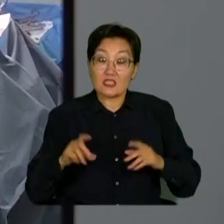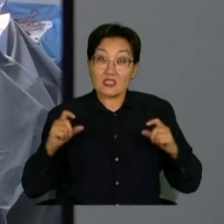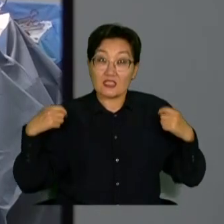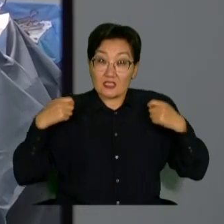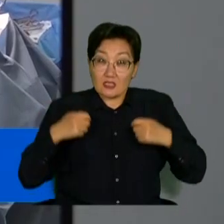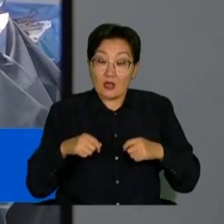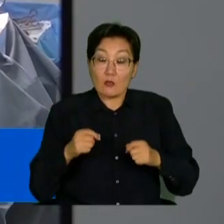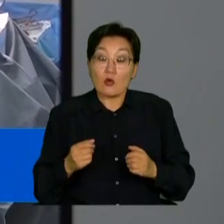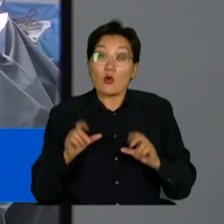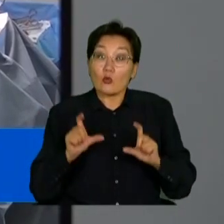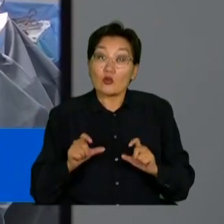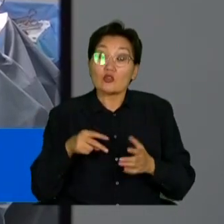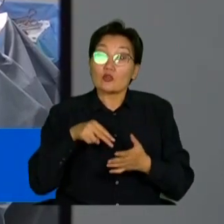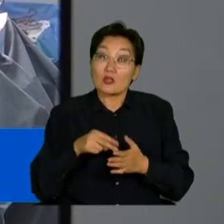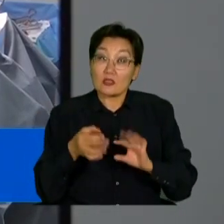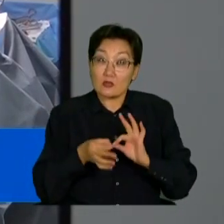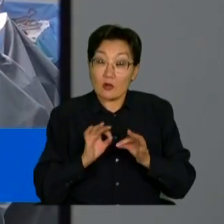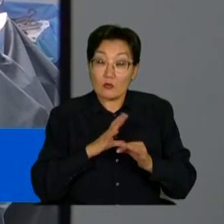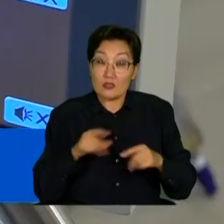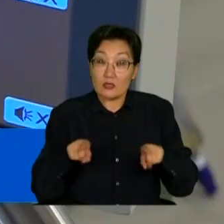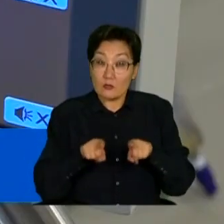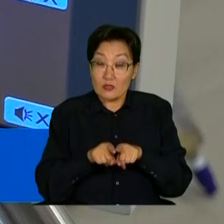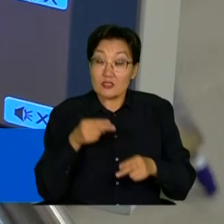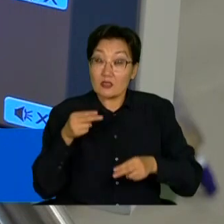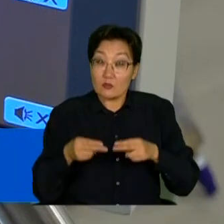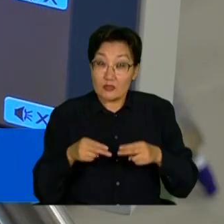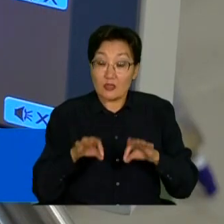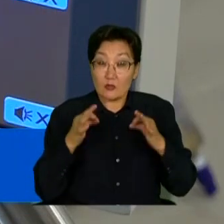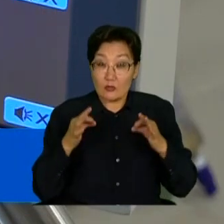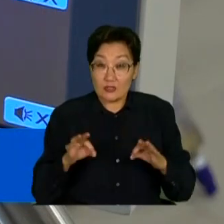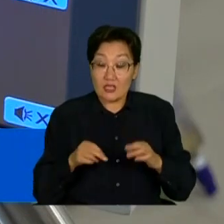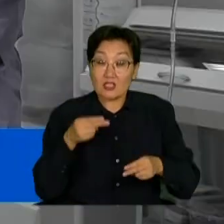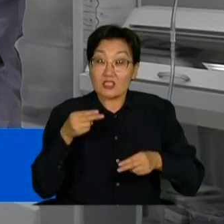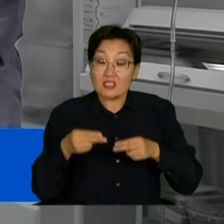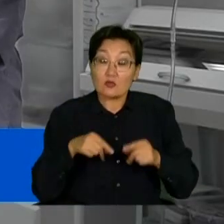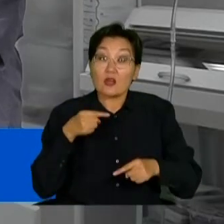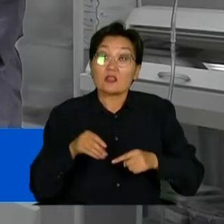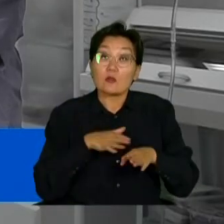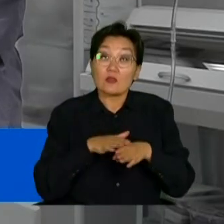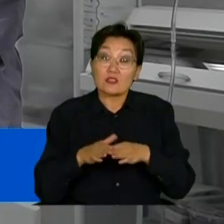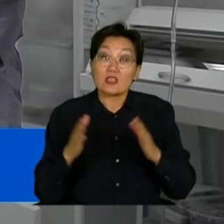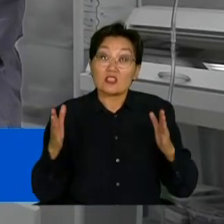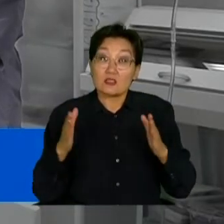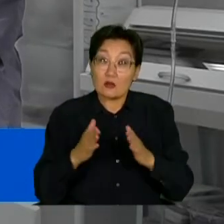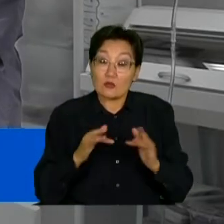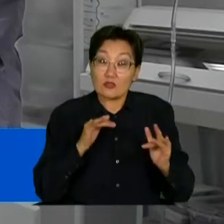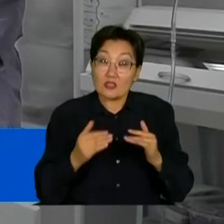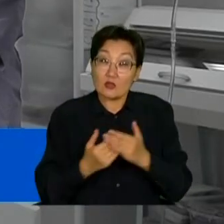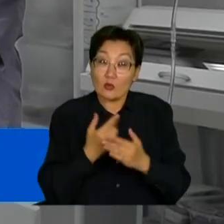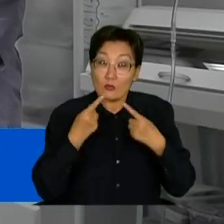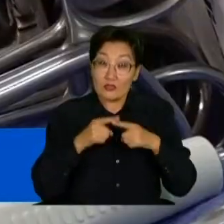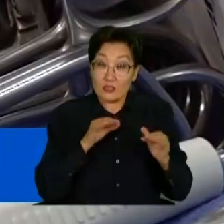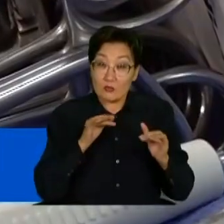екен. Осы уақытқа дейін ұқсас диагнозы бар операциялар дәстүрлі әдіспен ашық кесу арқылы жасалды. Ал шағын инвазивті тәсілмен отадан